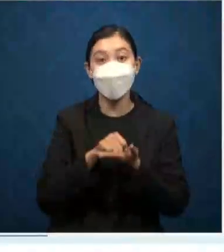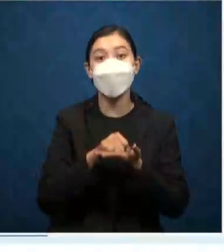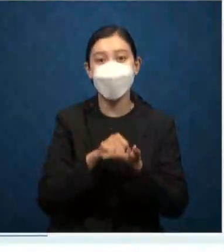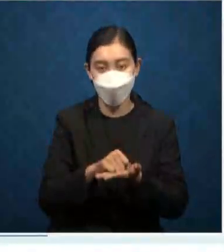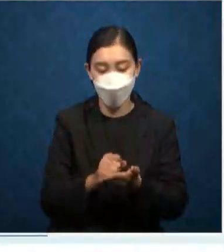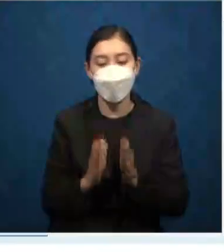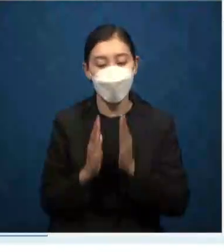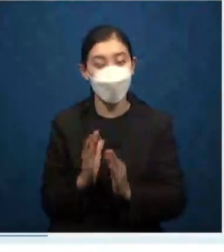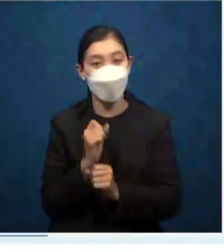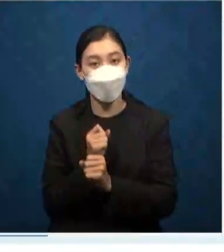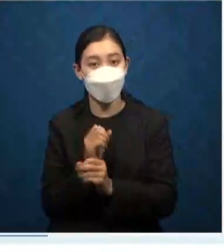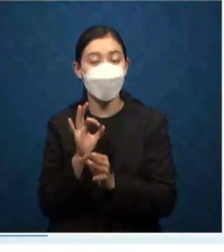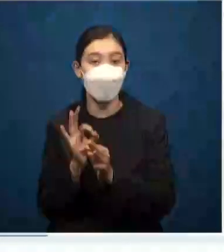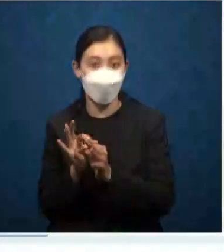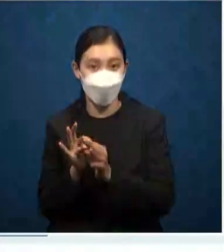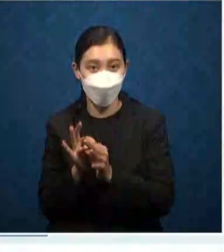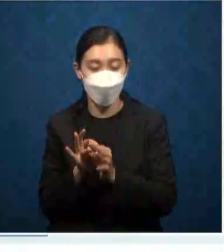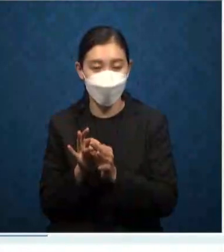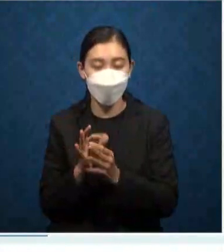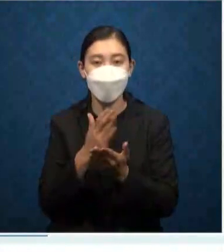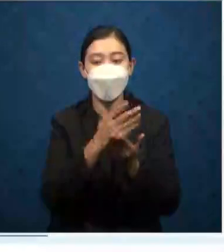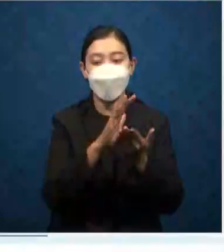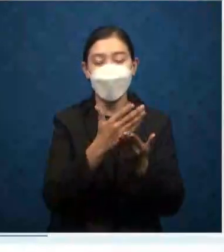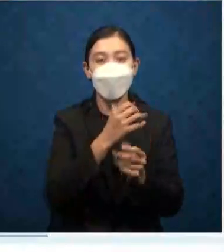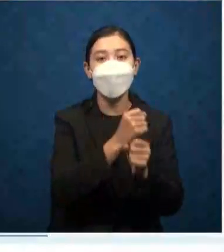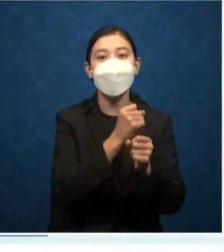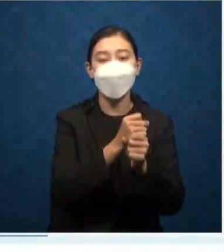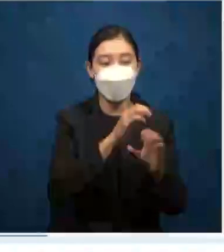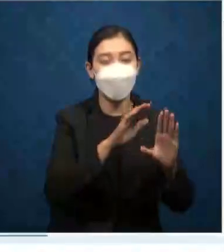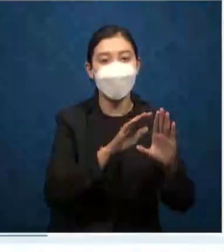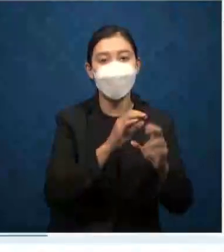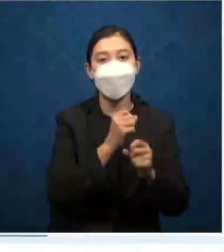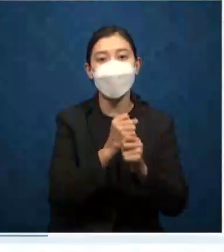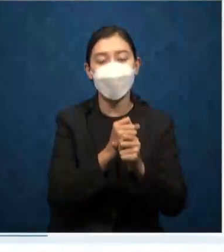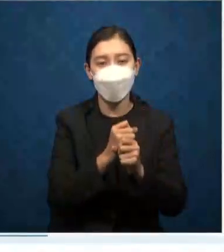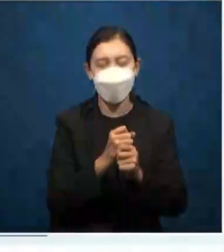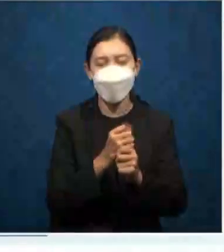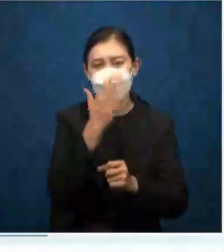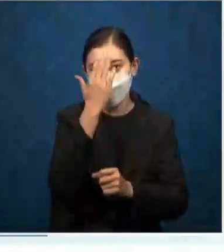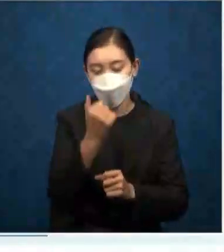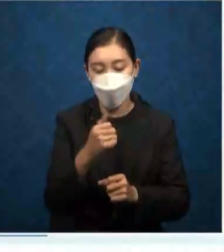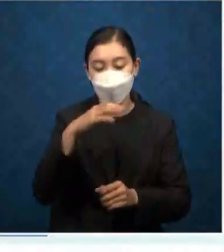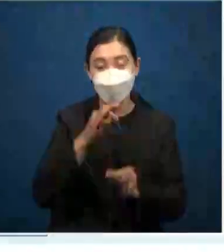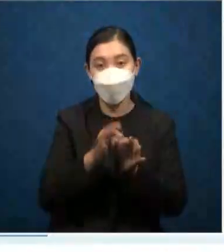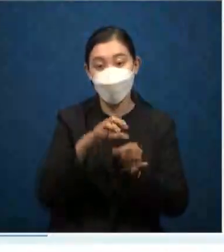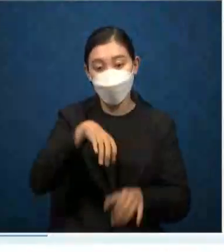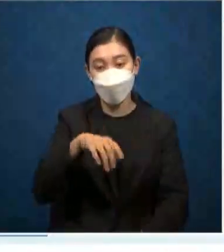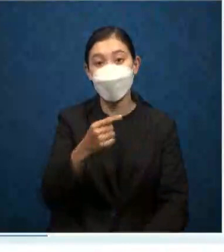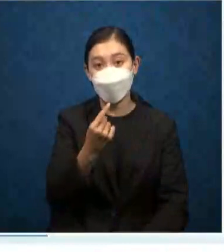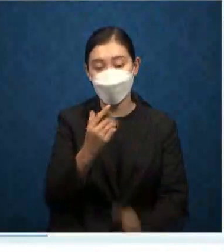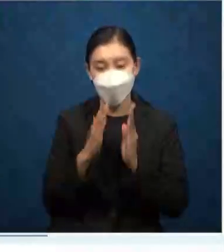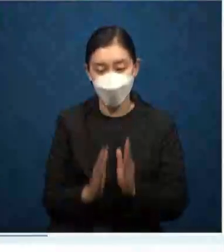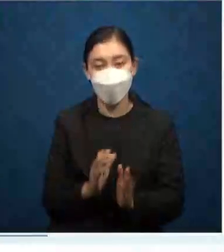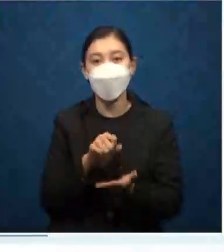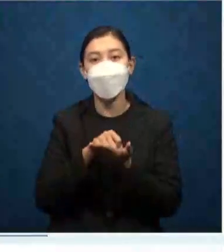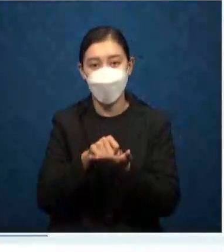นะครับเป็นบริการที่ต้องใช้บุคลากรค่อนข้างมากที่เรียกว่า labor intensive วันนี้ธนาคาร